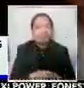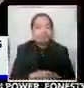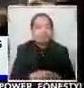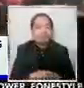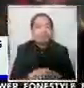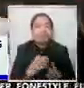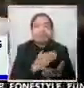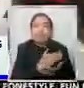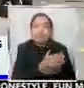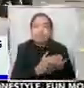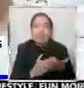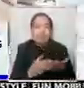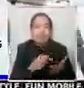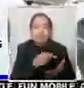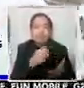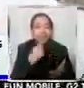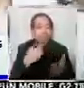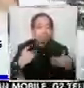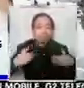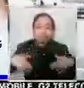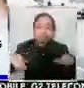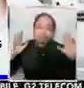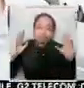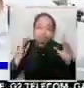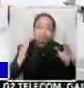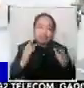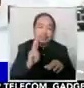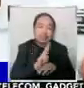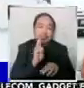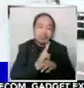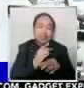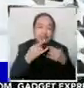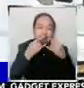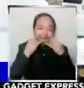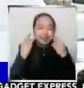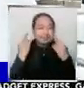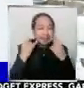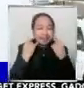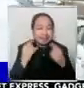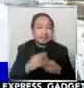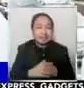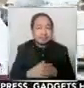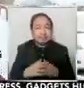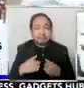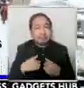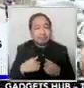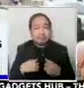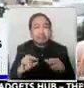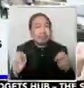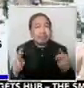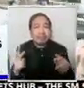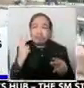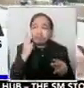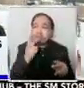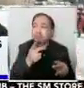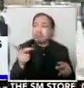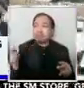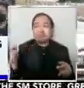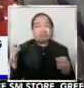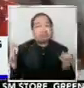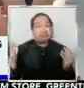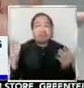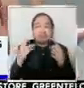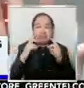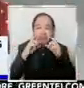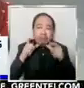sa pag-face mask. Okay lang para sa akin kasi dami na rin makikita kang walang face mask . Saka ang init rin